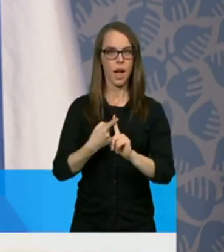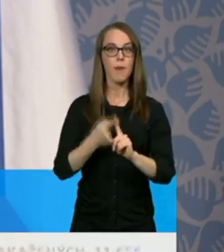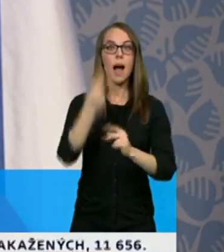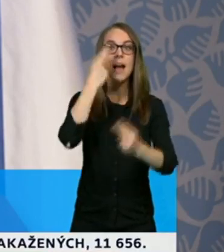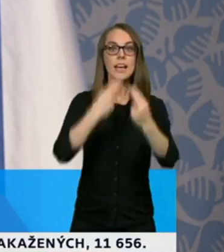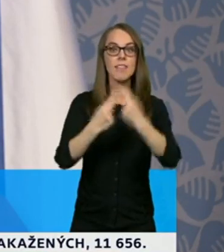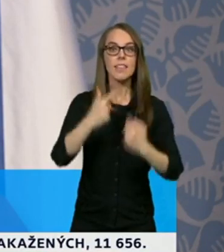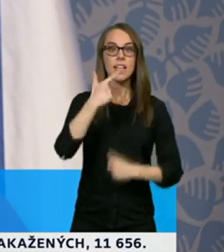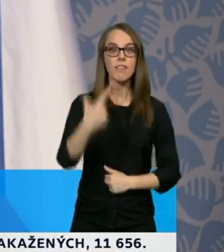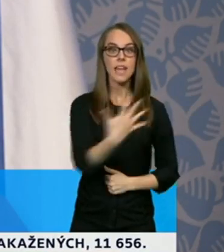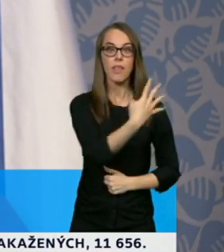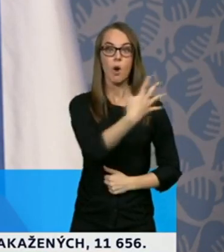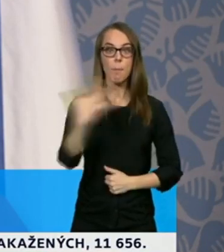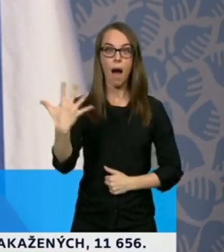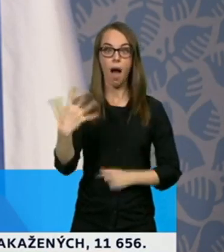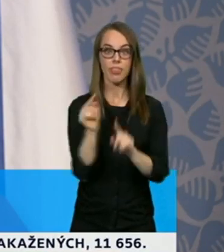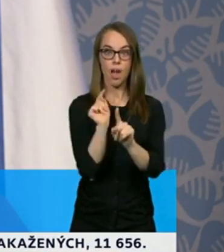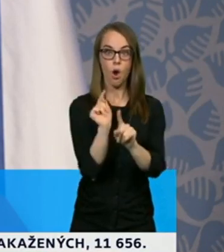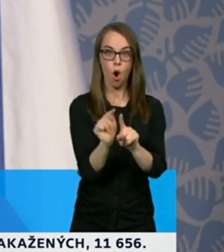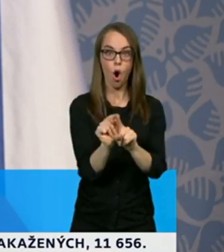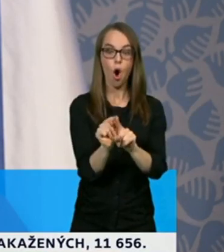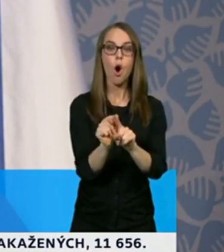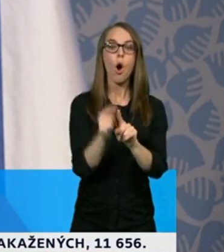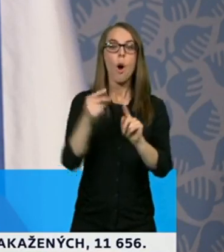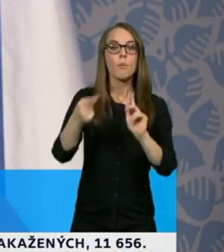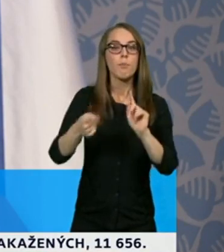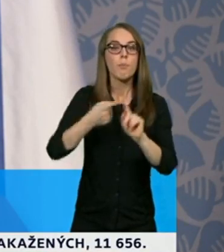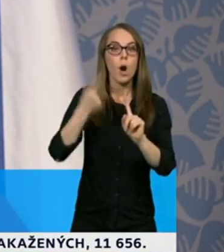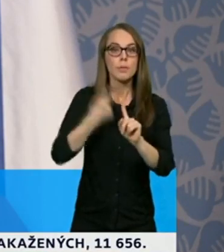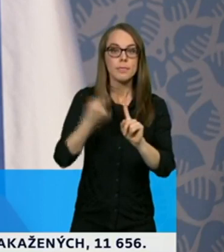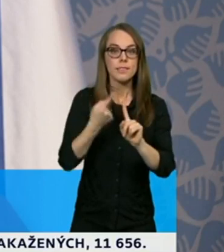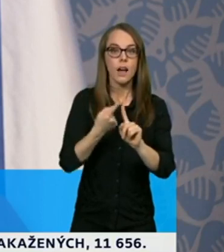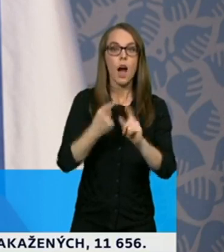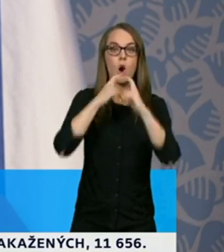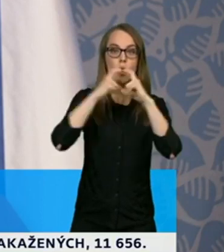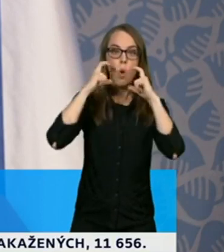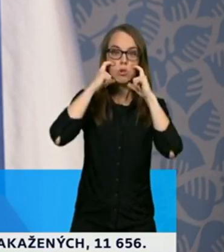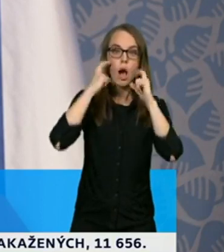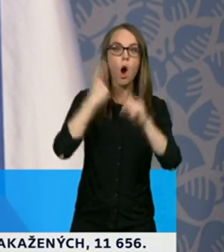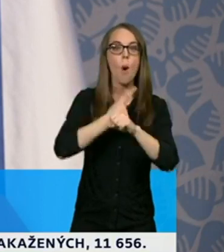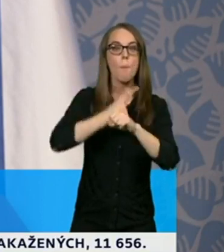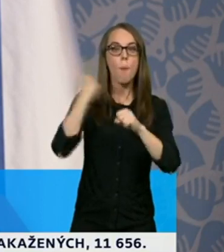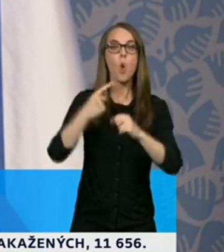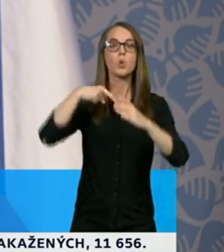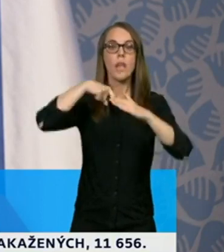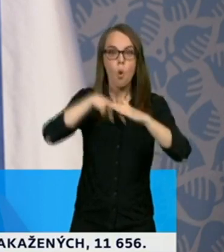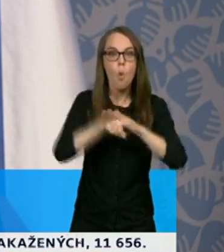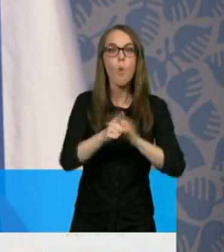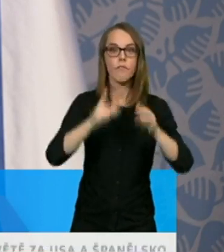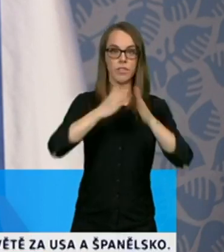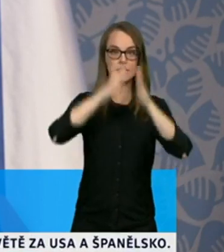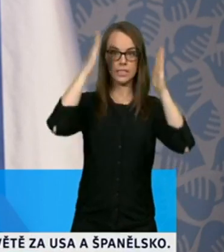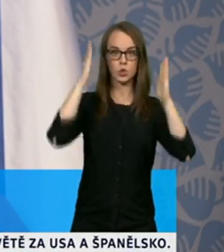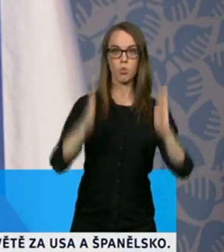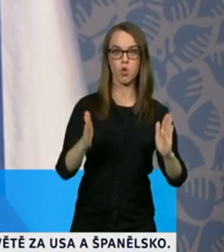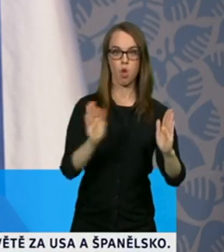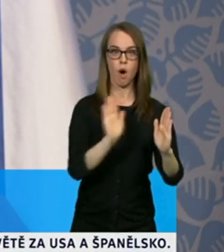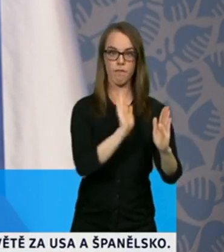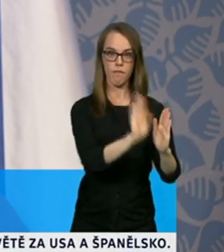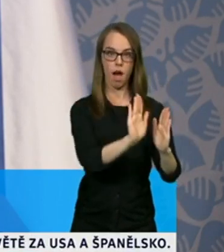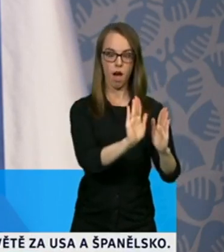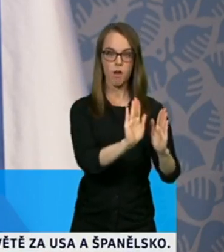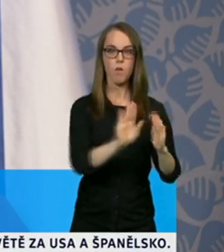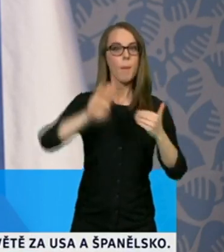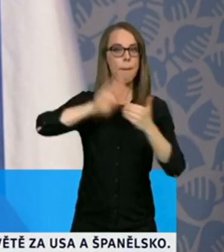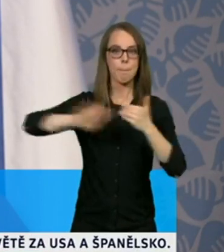nosit roušky v uvozovkách pouze ve vnitřních prostorách staveb, mimo bydliště, logicky, pak